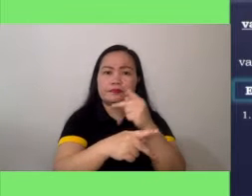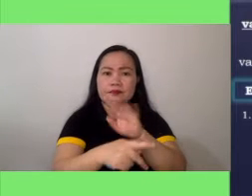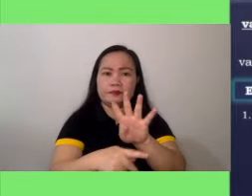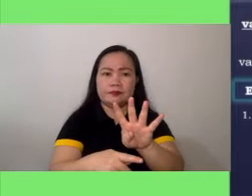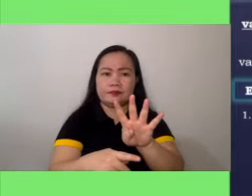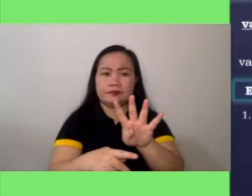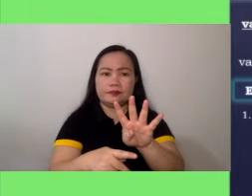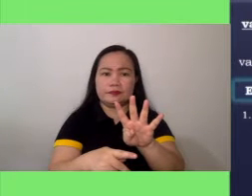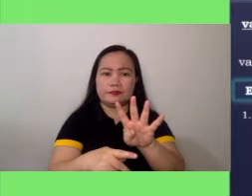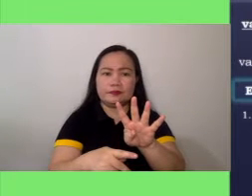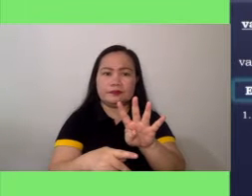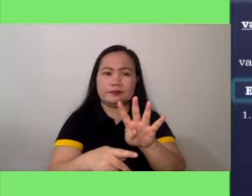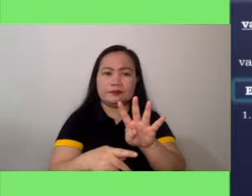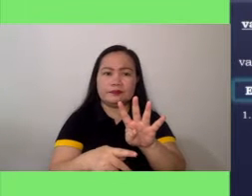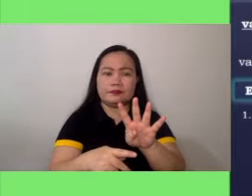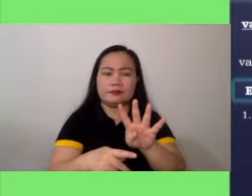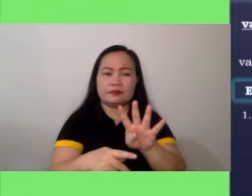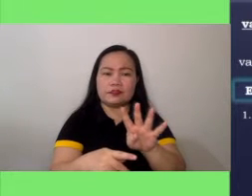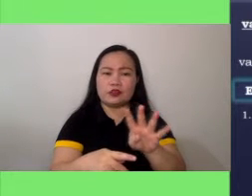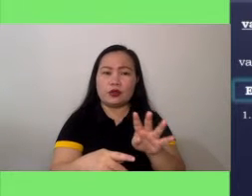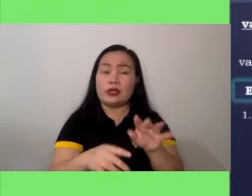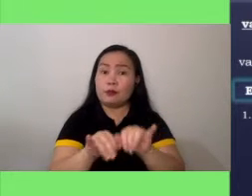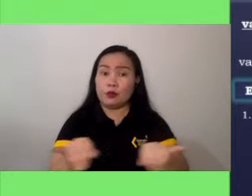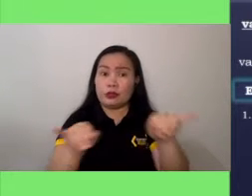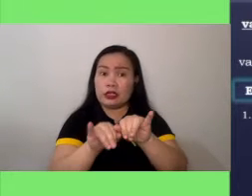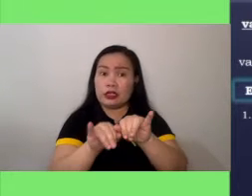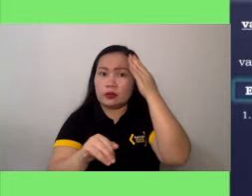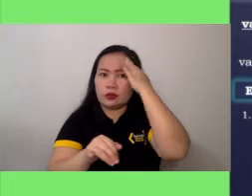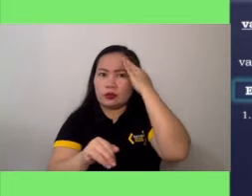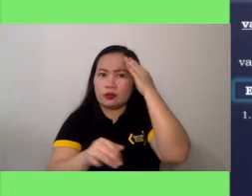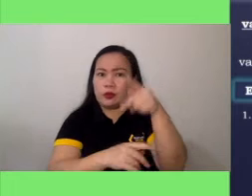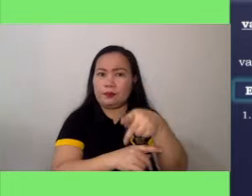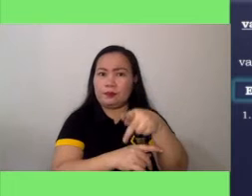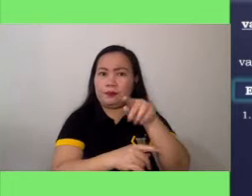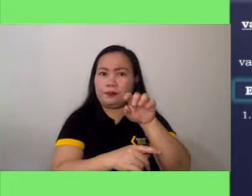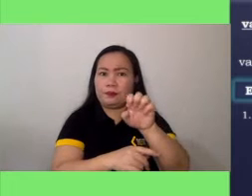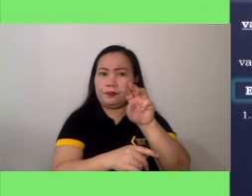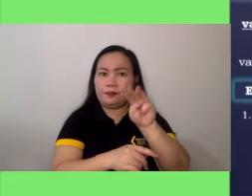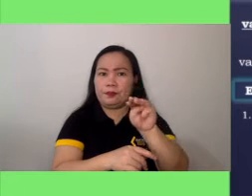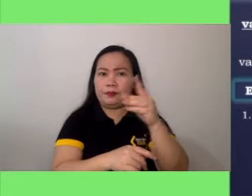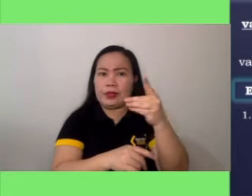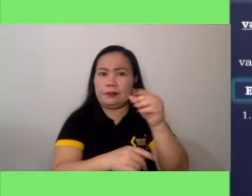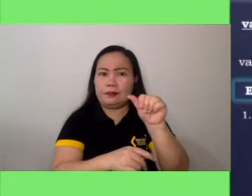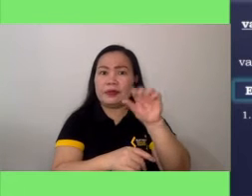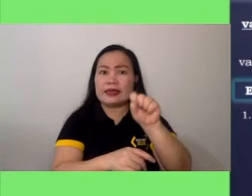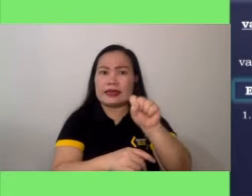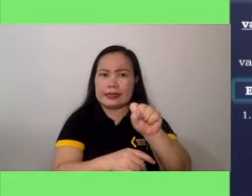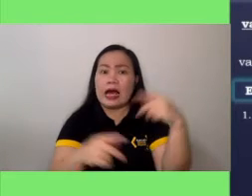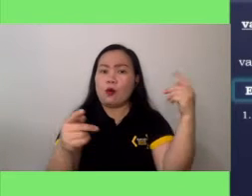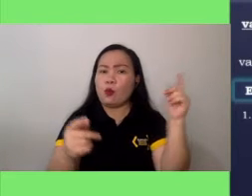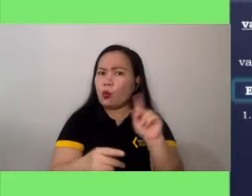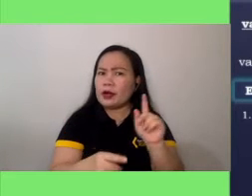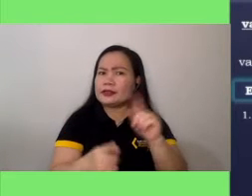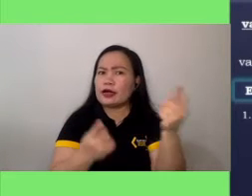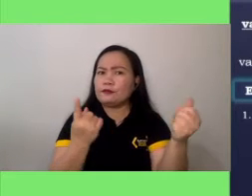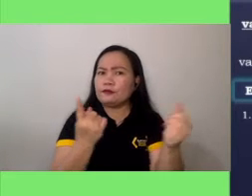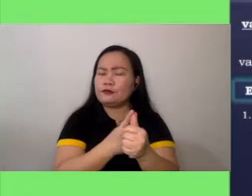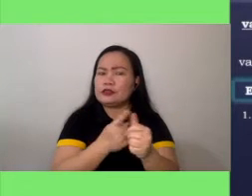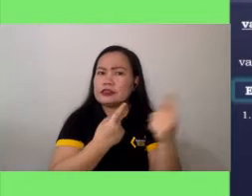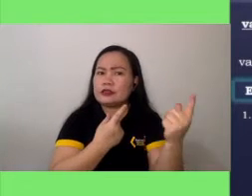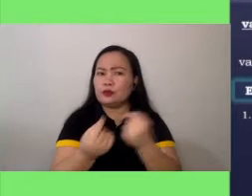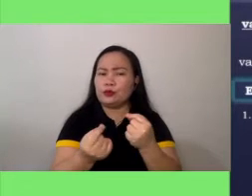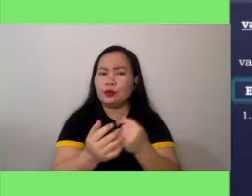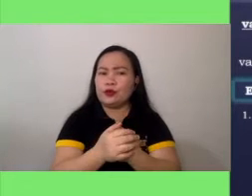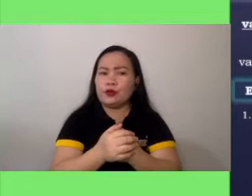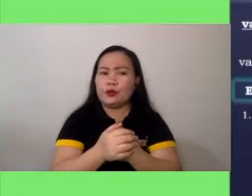kaya dapat importante na alam natin ang PEMDAS kasi di magagamit nyo po siya dito. Bakit?